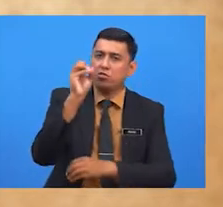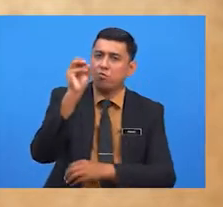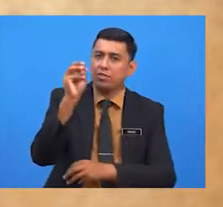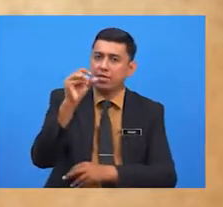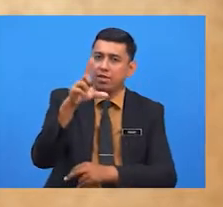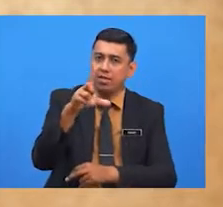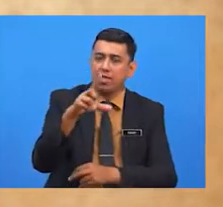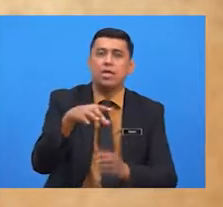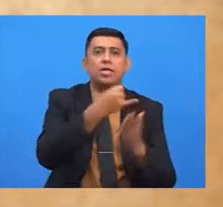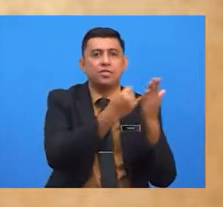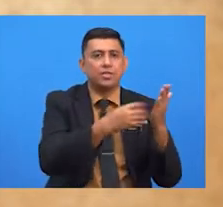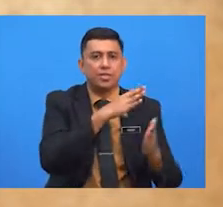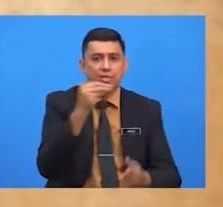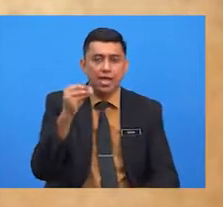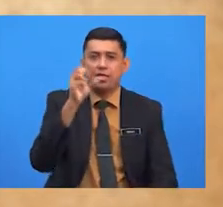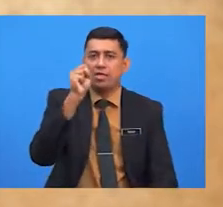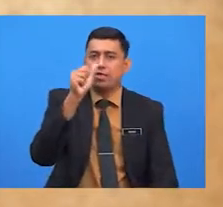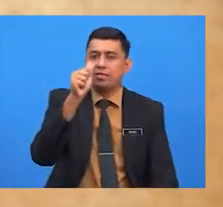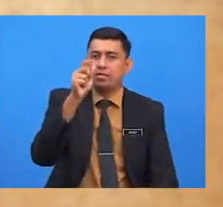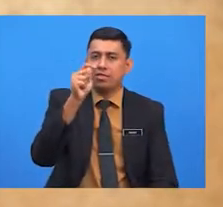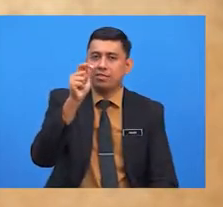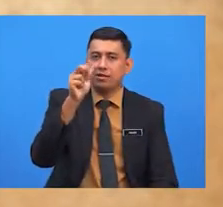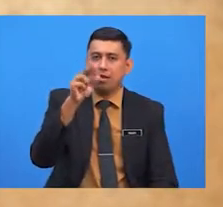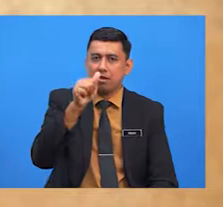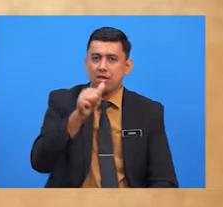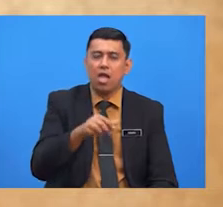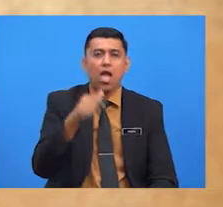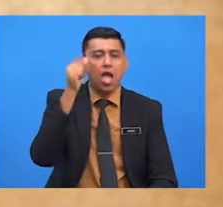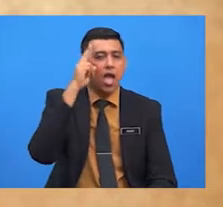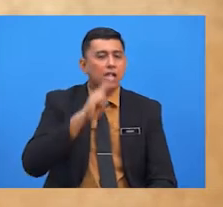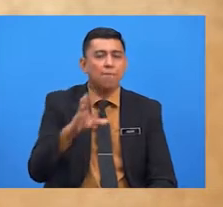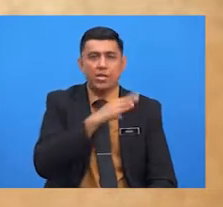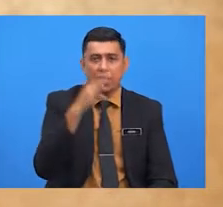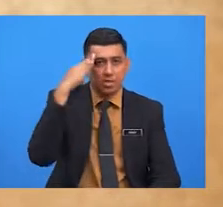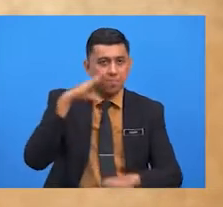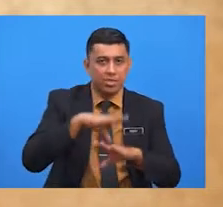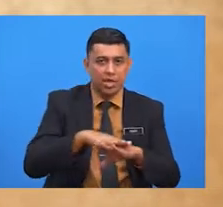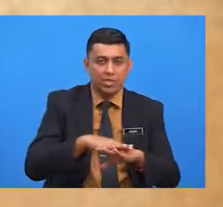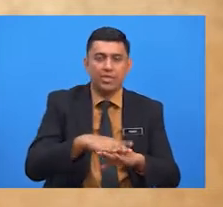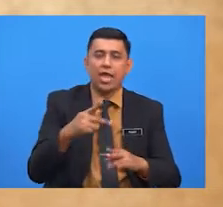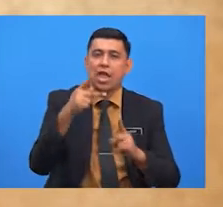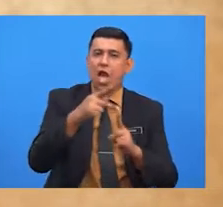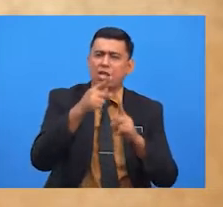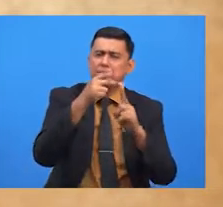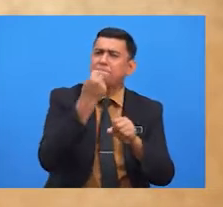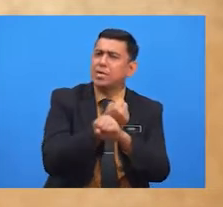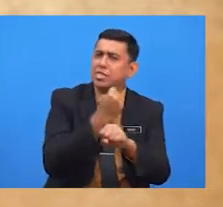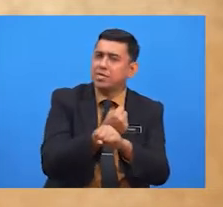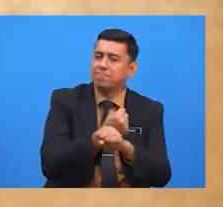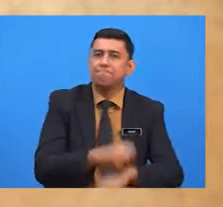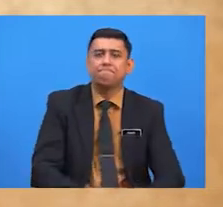kesusasteraan, agama dan kepercayaan, serta pengkhususan pekerjaan.